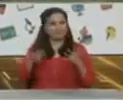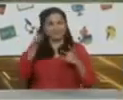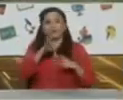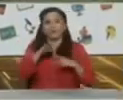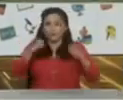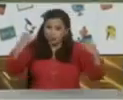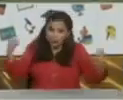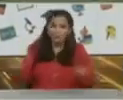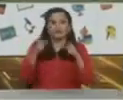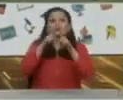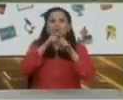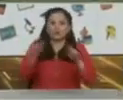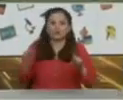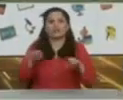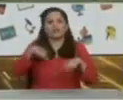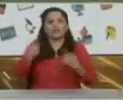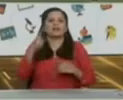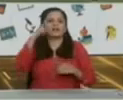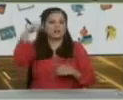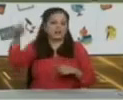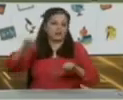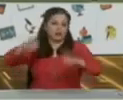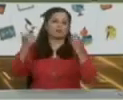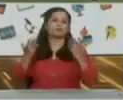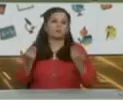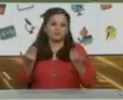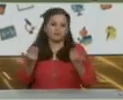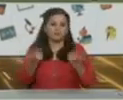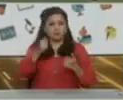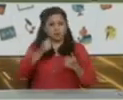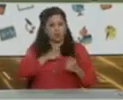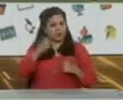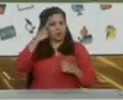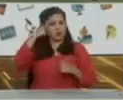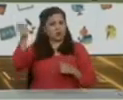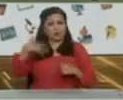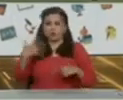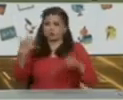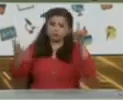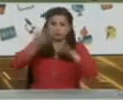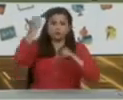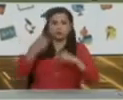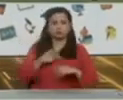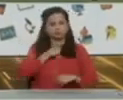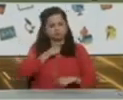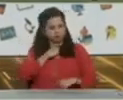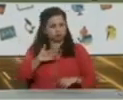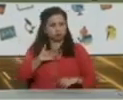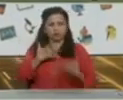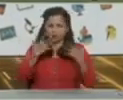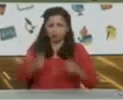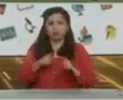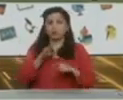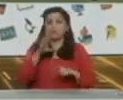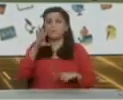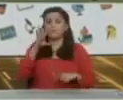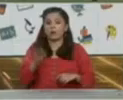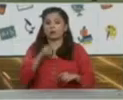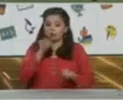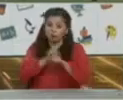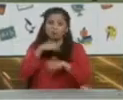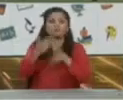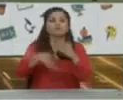सपनों से आगे बढ़कर अपने सपनों को पाने का संकल्प, ये बहुत महत्वपूर्ण है।